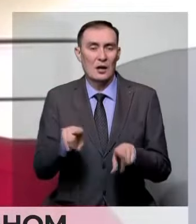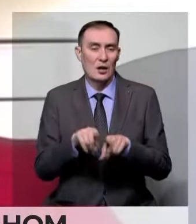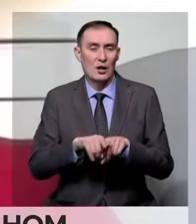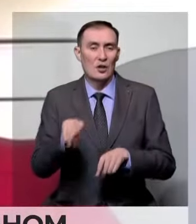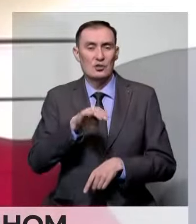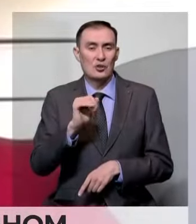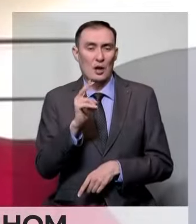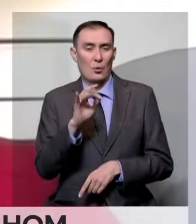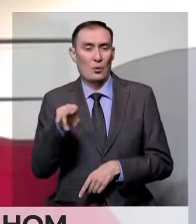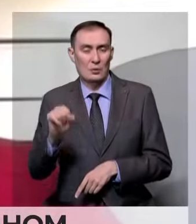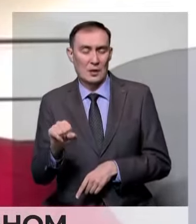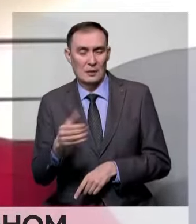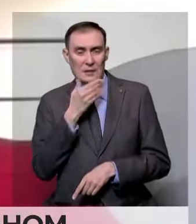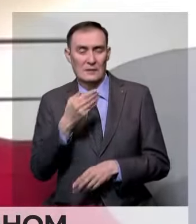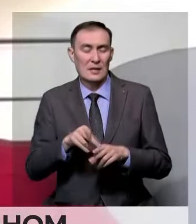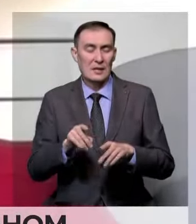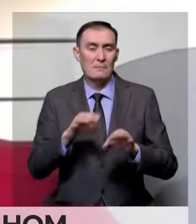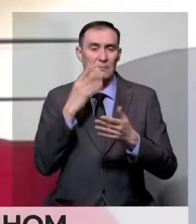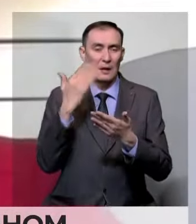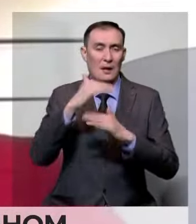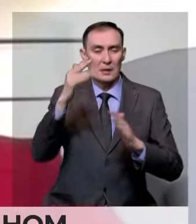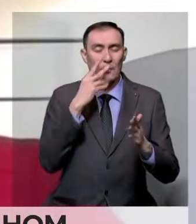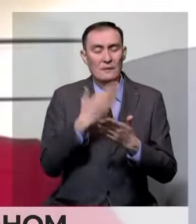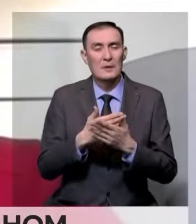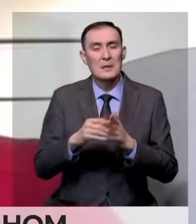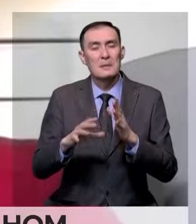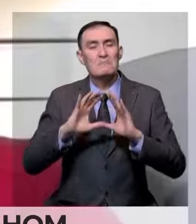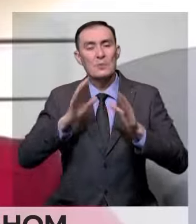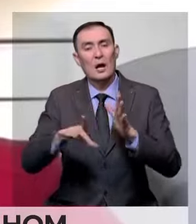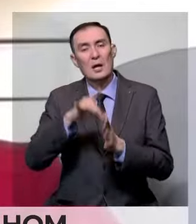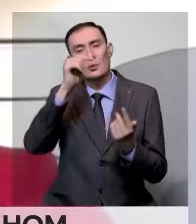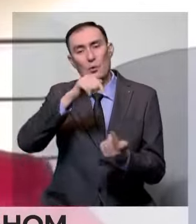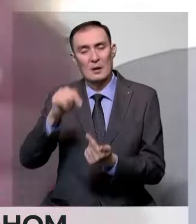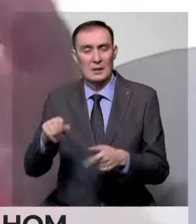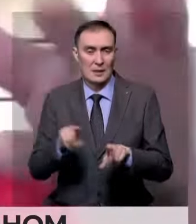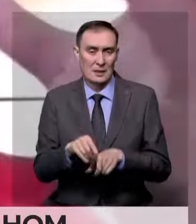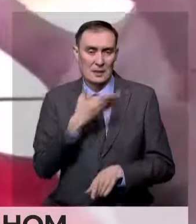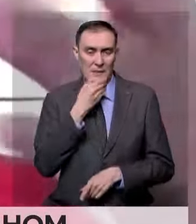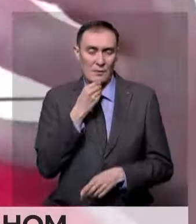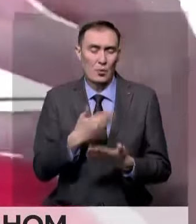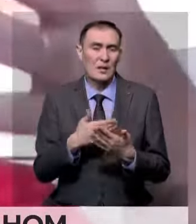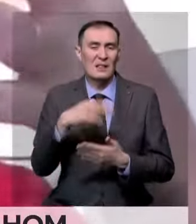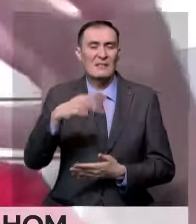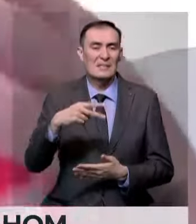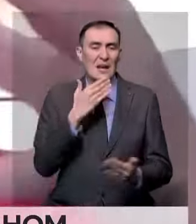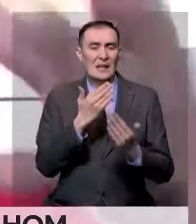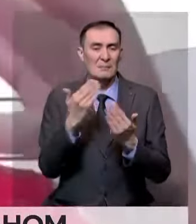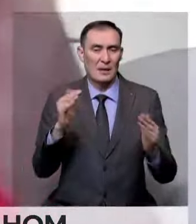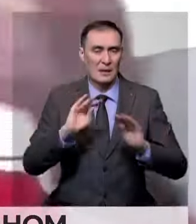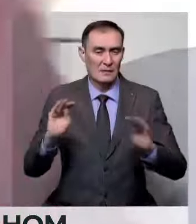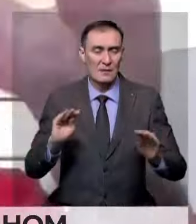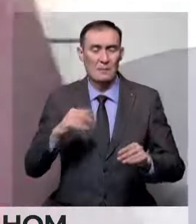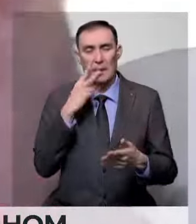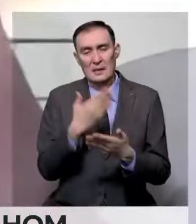аналогии иконой Лувра. Через вот такие произведения показать миру отобранные казахстанские джоконды. Это будет около 20 экспонатов, и через